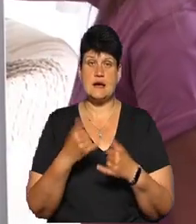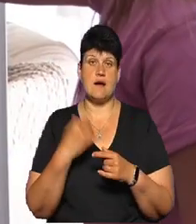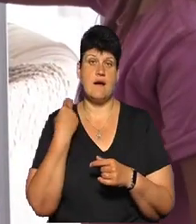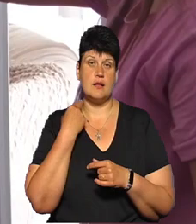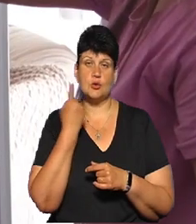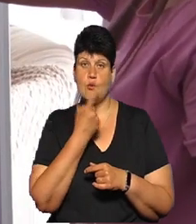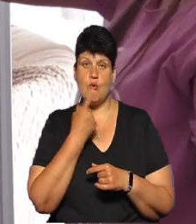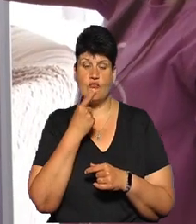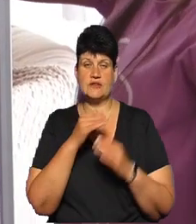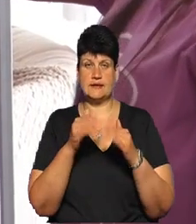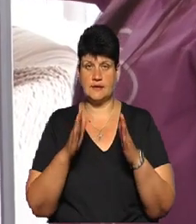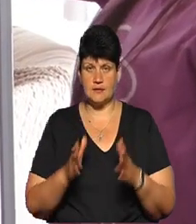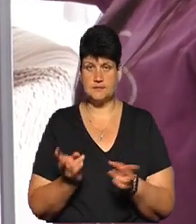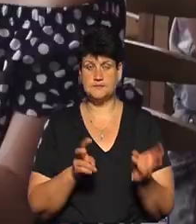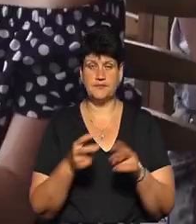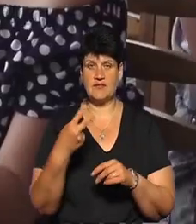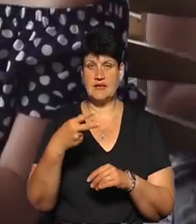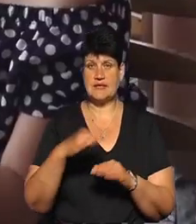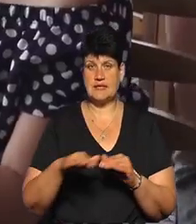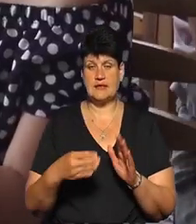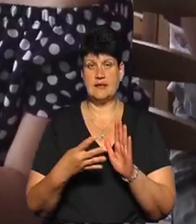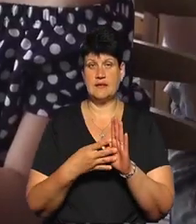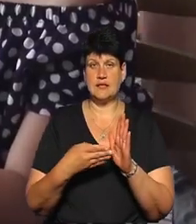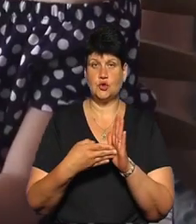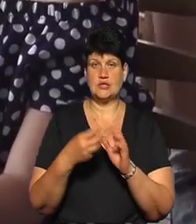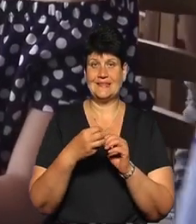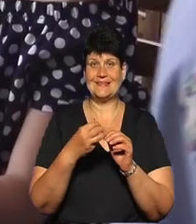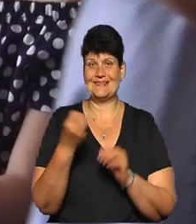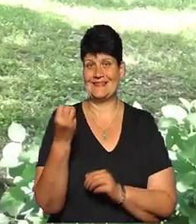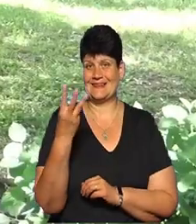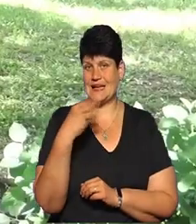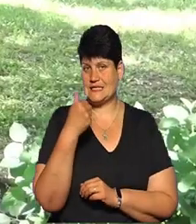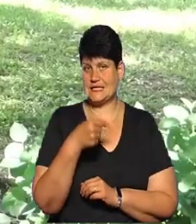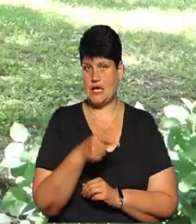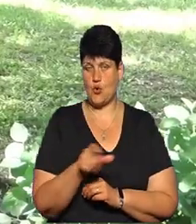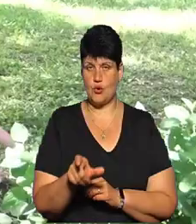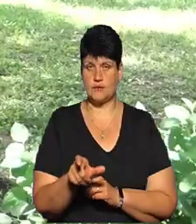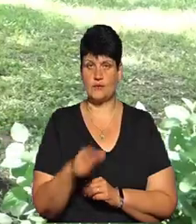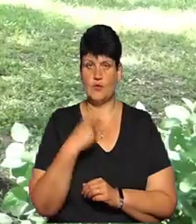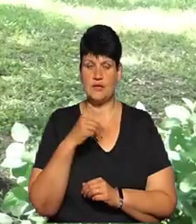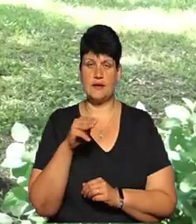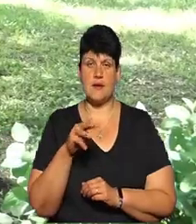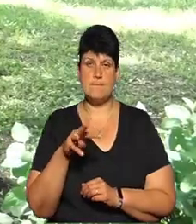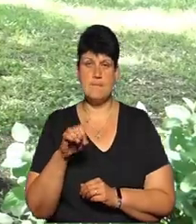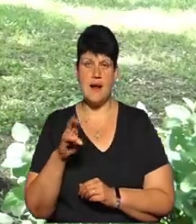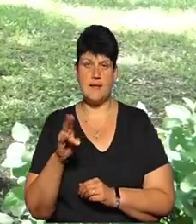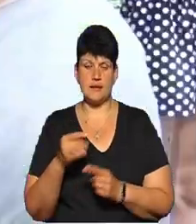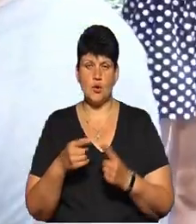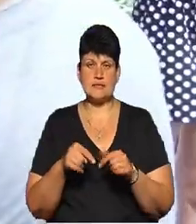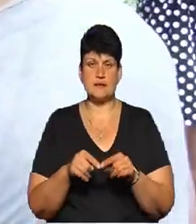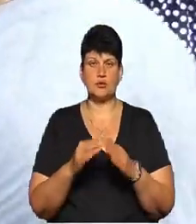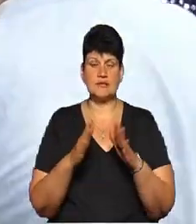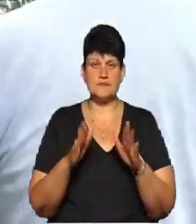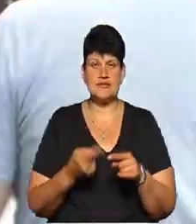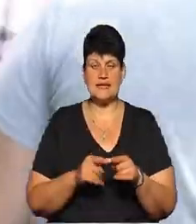відвідують 20 дітей віком від 9 до 13 років, розповідає організаторка табору Тетяна Мельник. За її словами, це діти